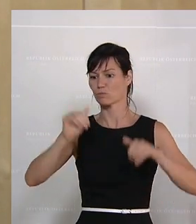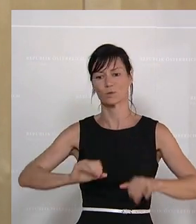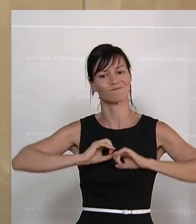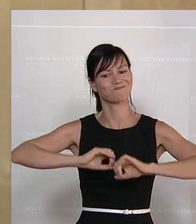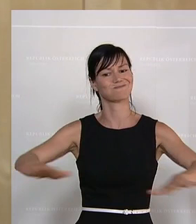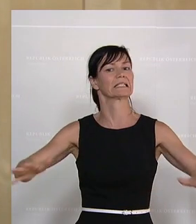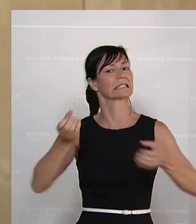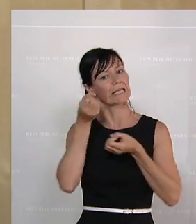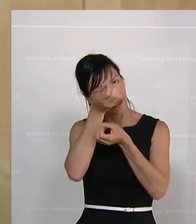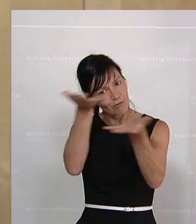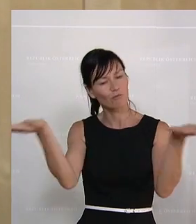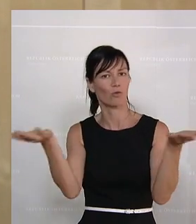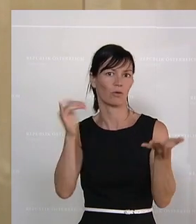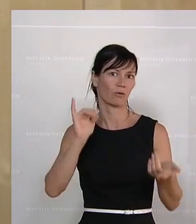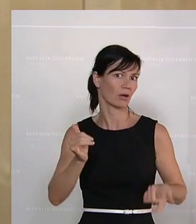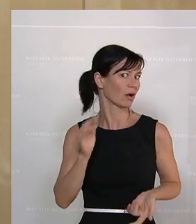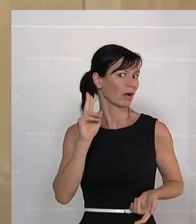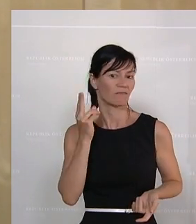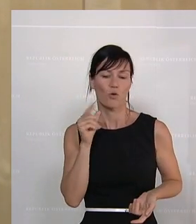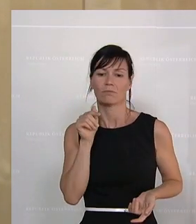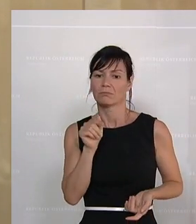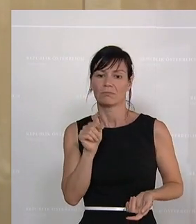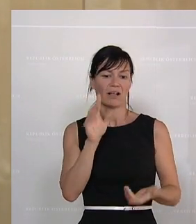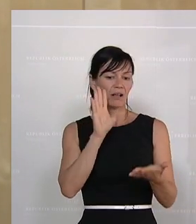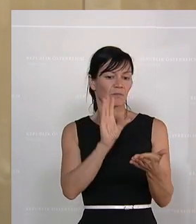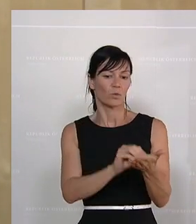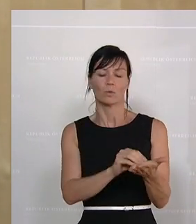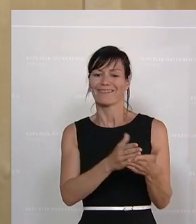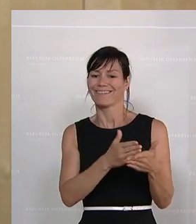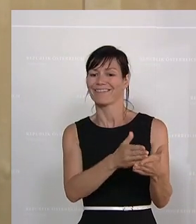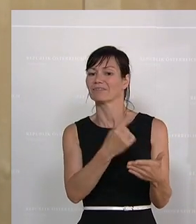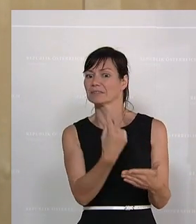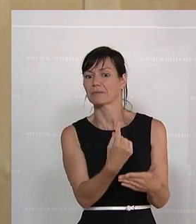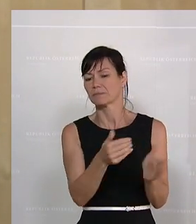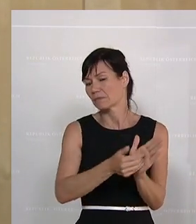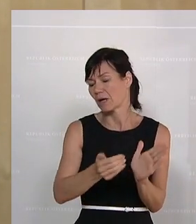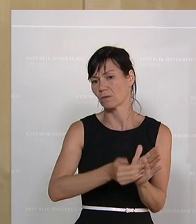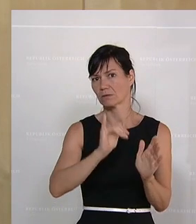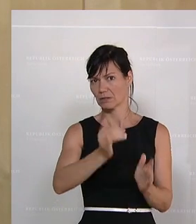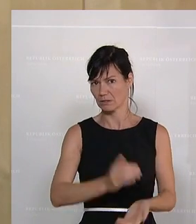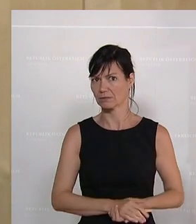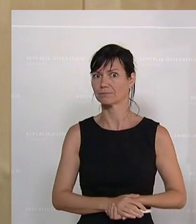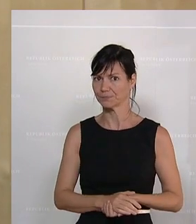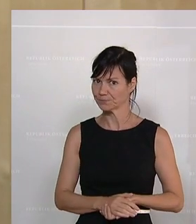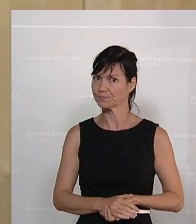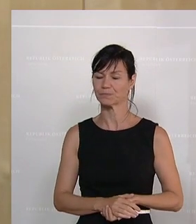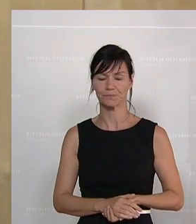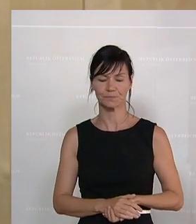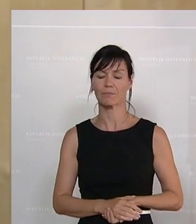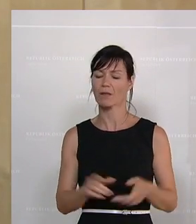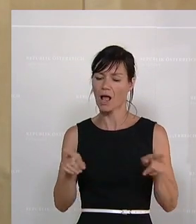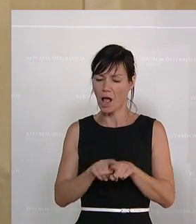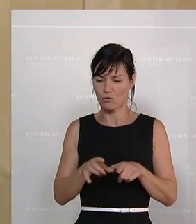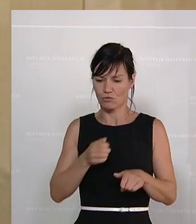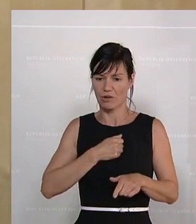werden muss weil damit dort hilfe geleistet wird wo es einfach notwendig ist es ist uns auch gelungen über das heurige